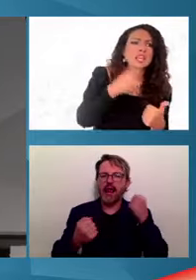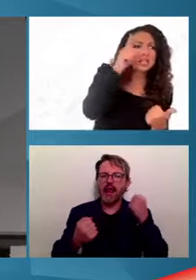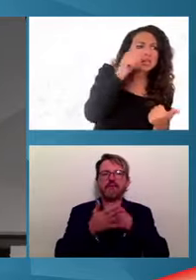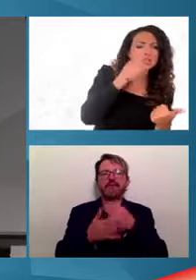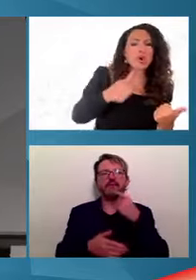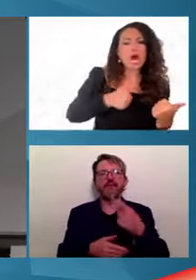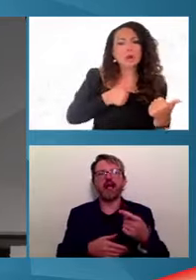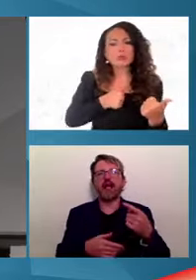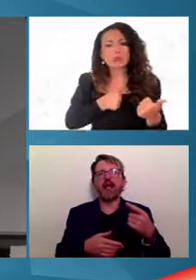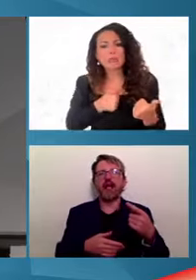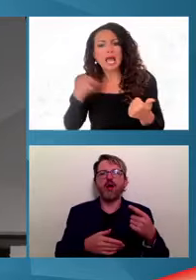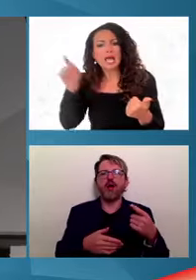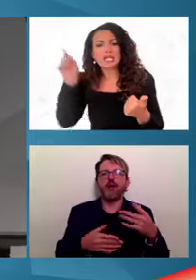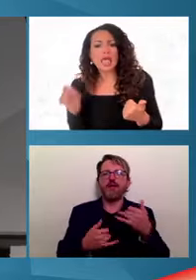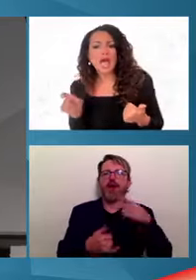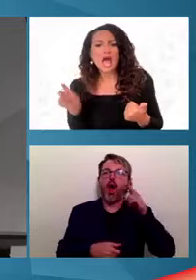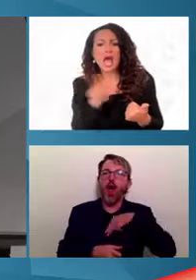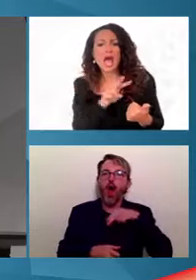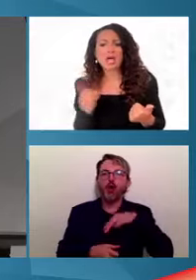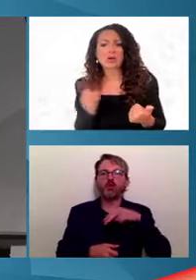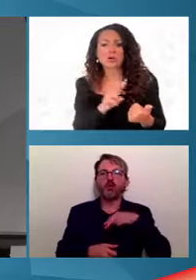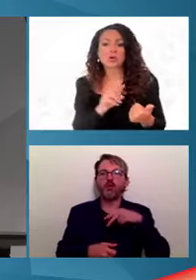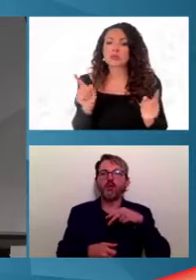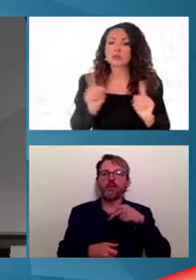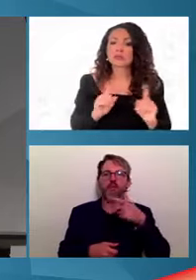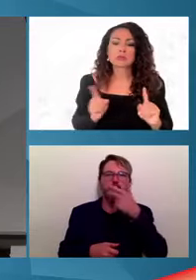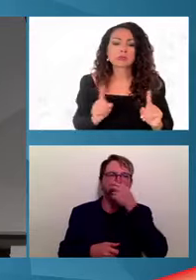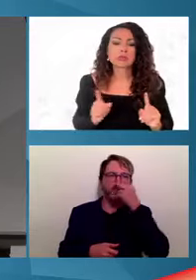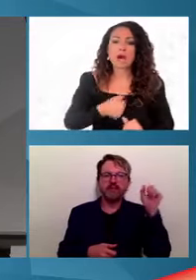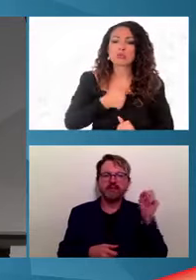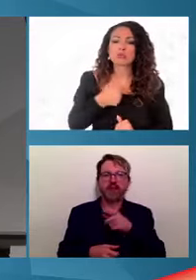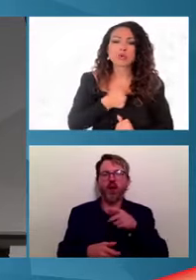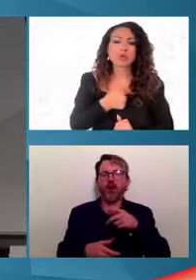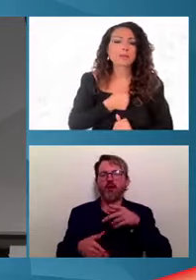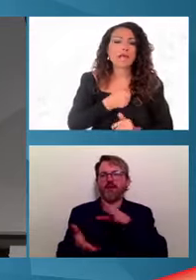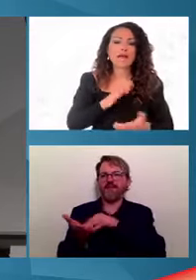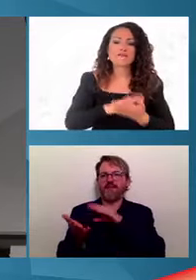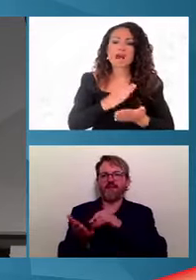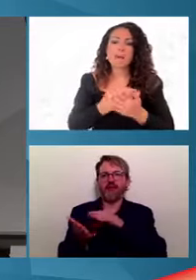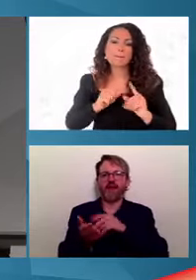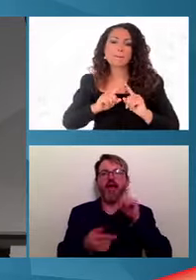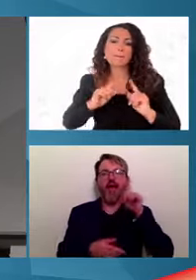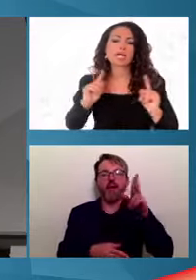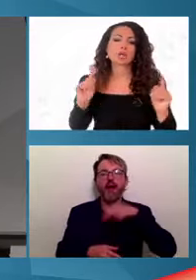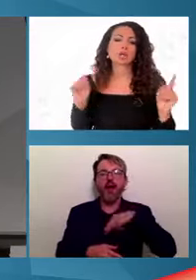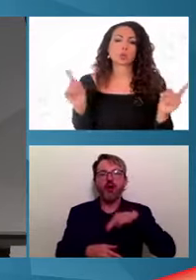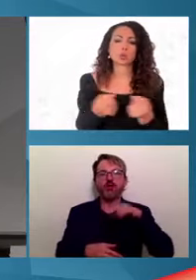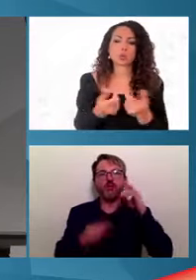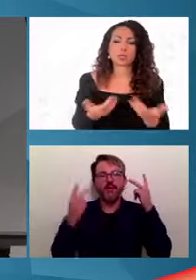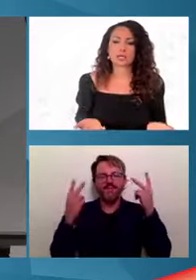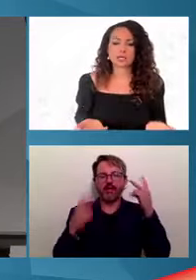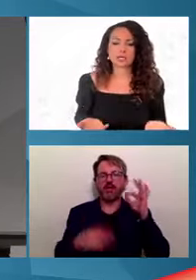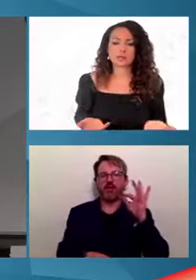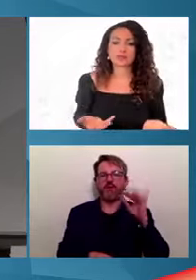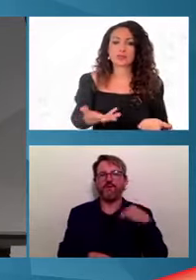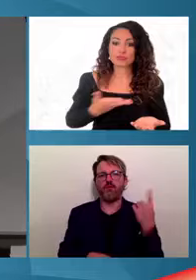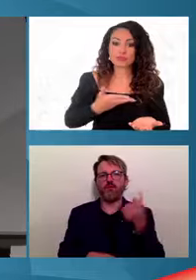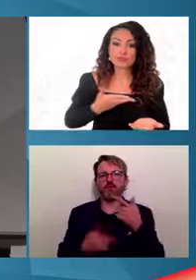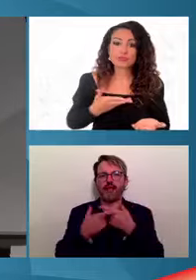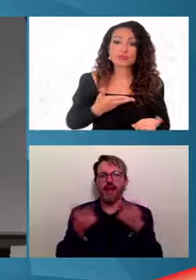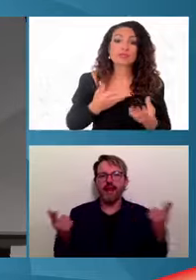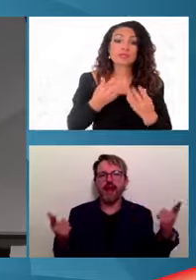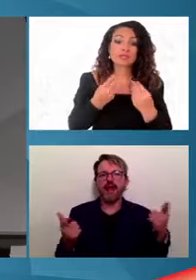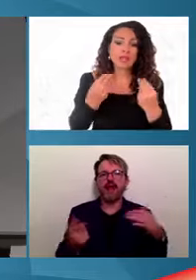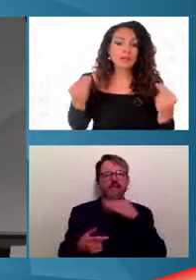bene così importante che dobbiamo tutelare per la nostra provincia. Anche tante competenze sono figlie, che ho io, figlie dell'autonomia, perché non